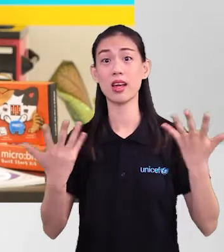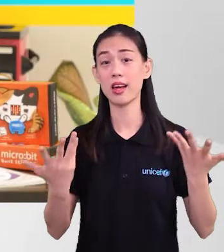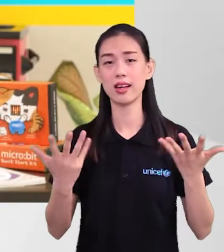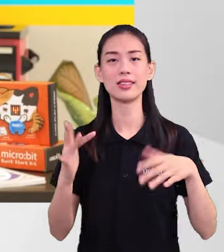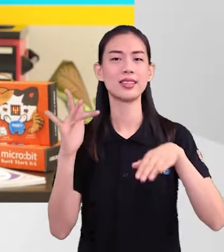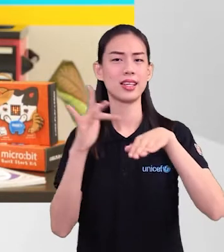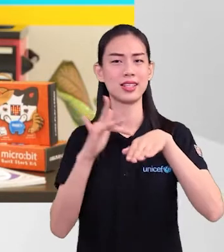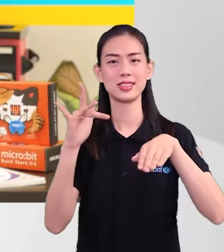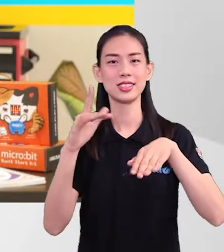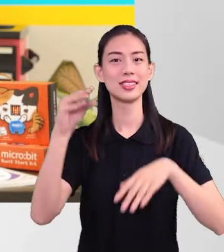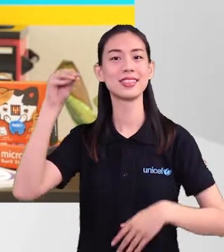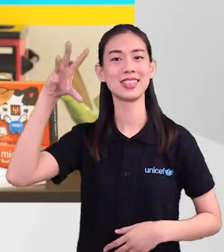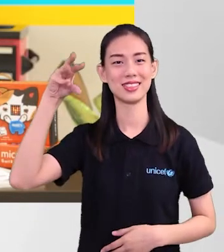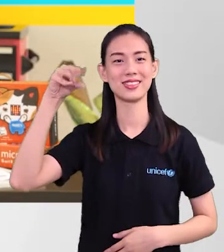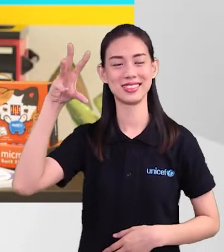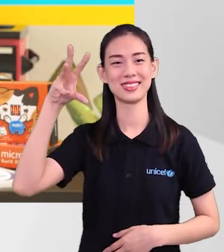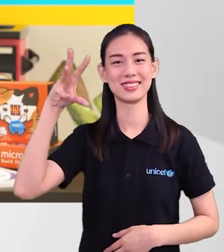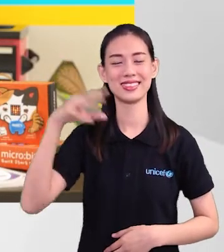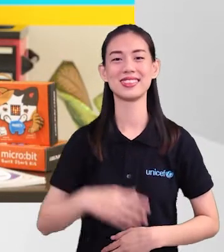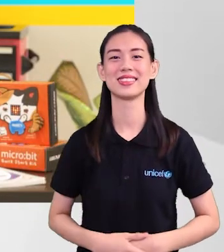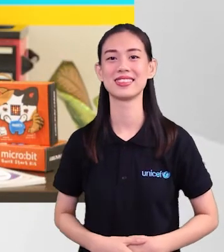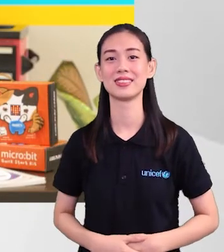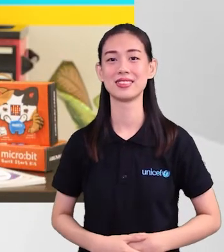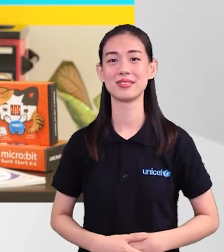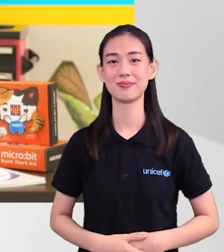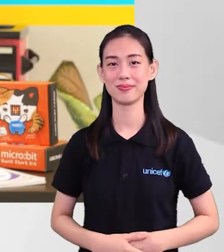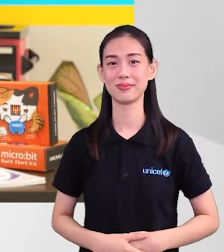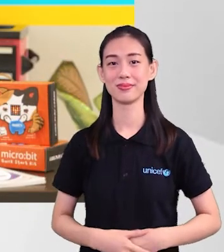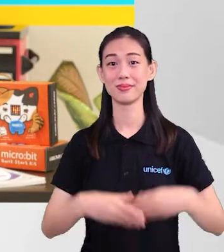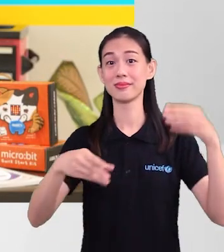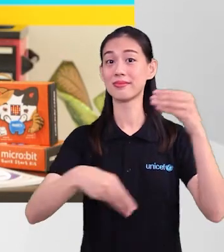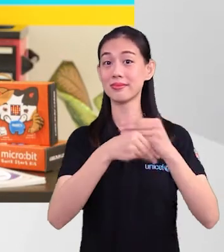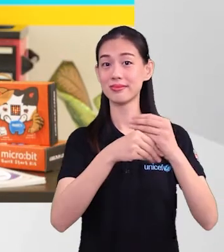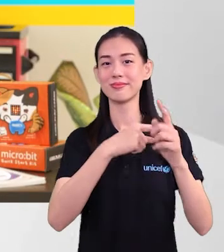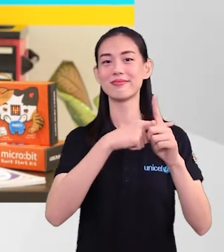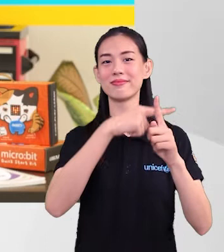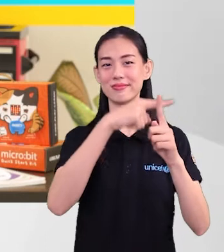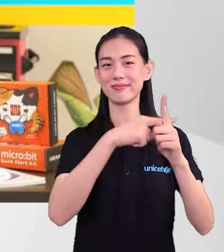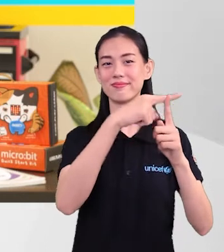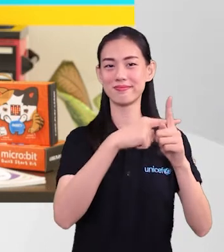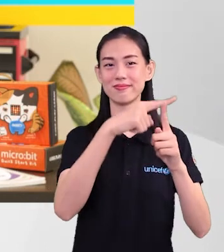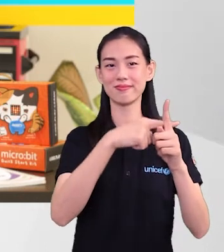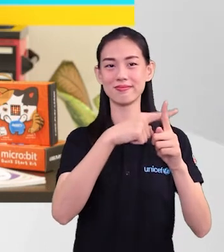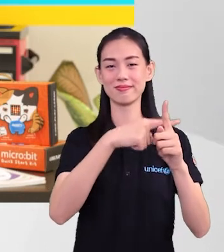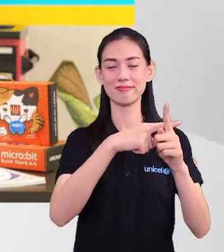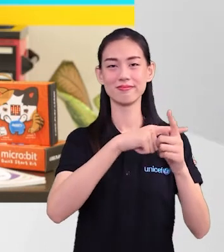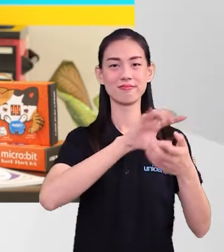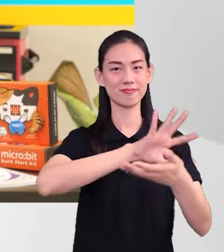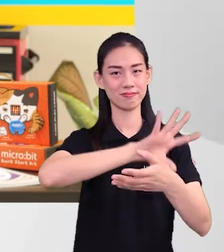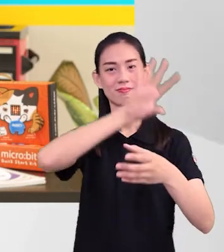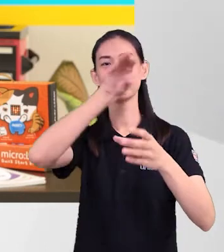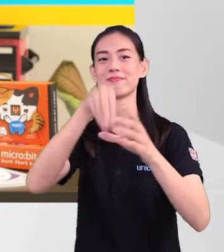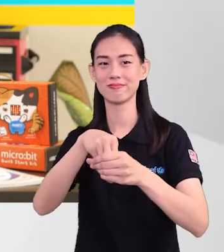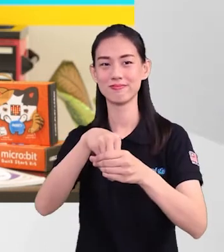akan gunakan penderia cahaya atau light sensor dan juga penderia suhu atau temperature sensor yang terdapat